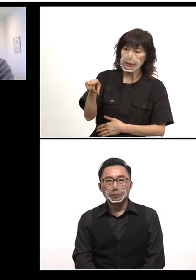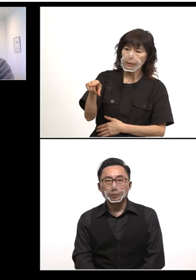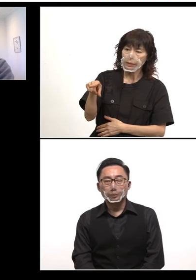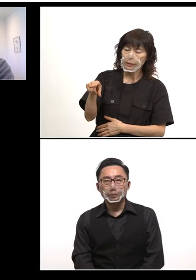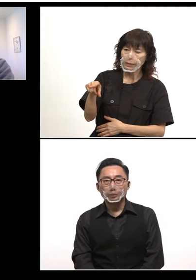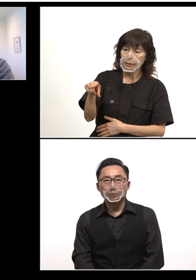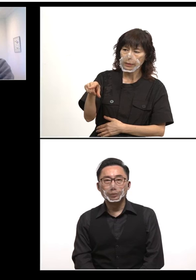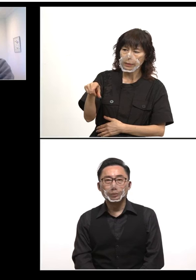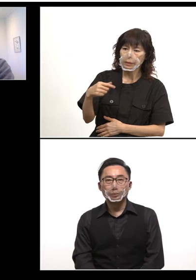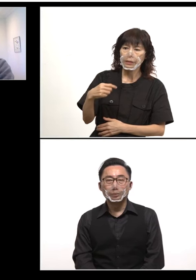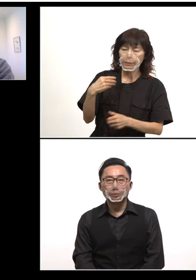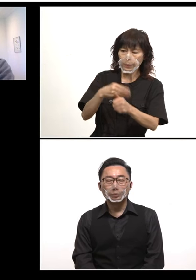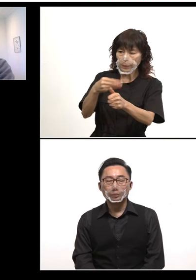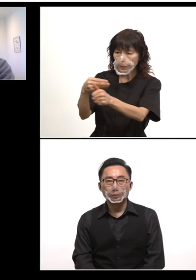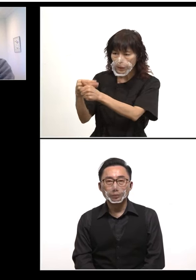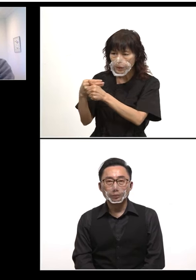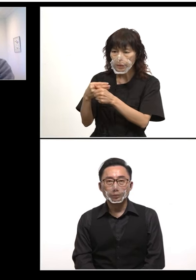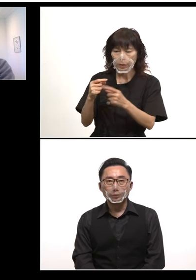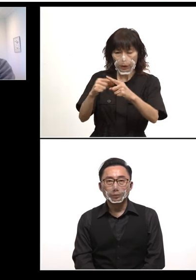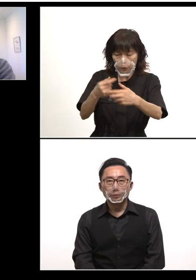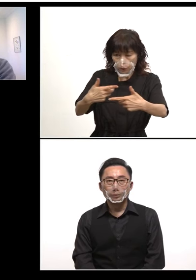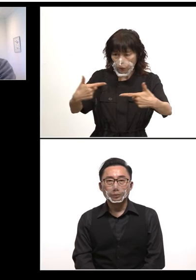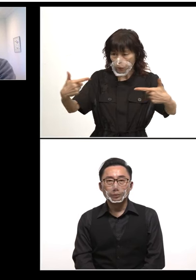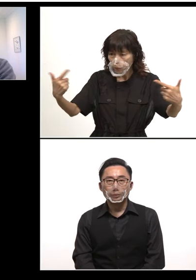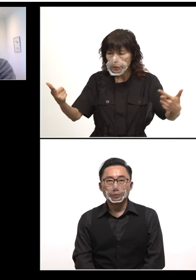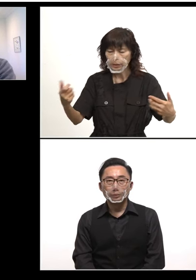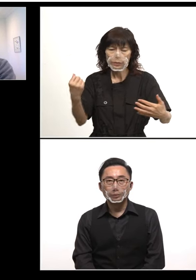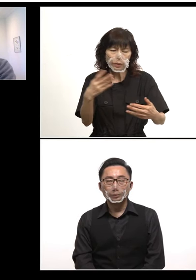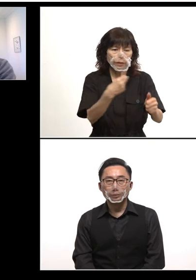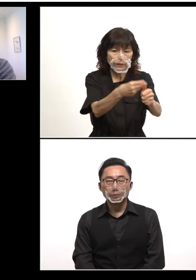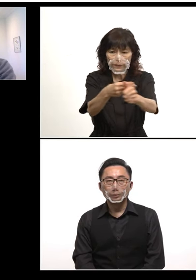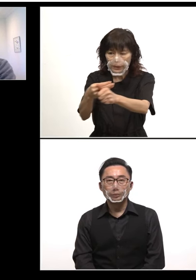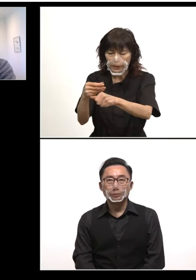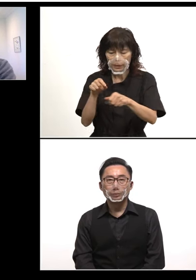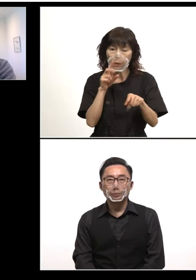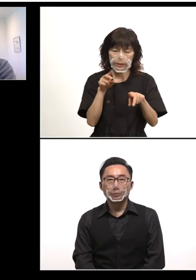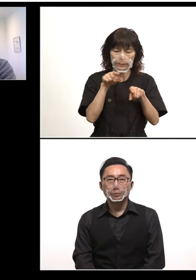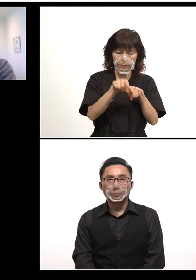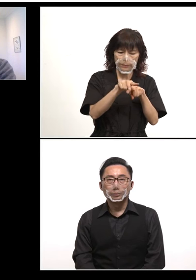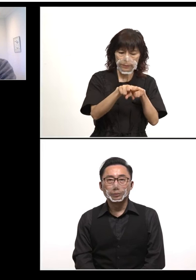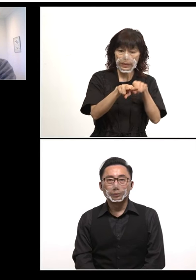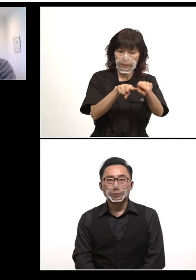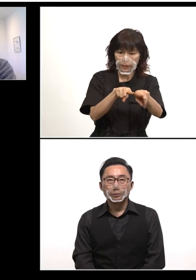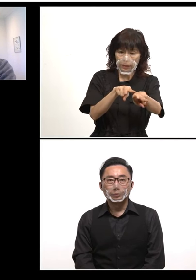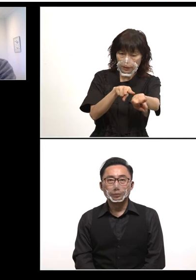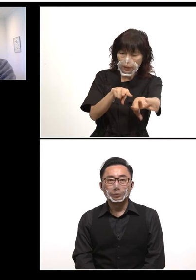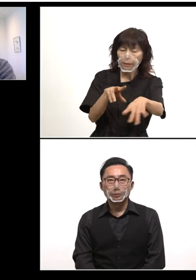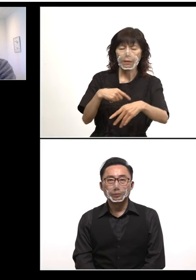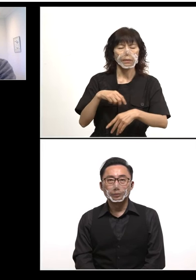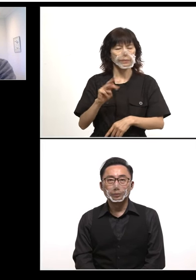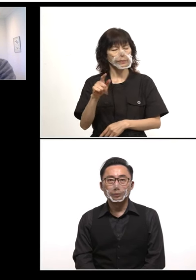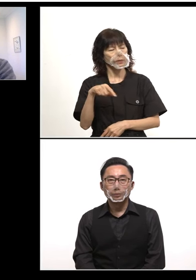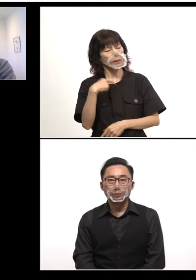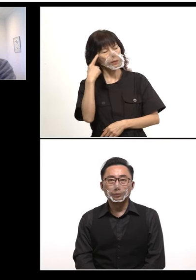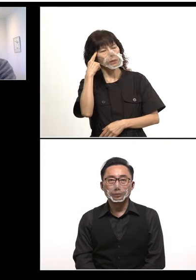可以培育多更加多嘅人可以去培育唔同背景嘅人士咧？咁， 我諗